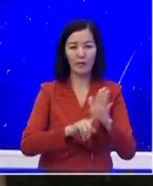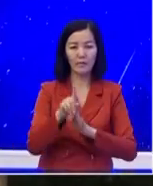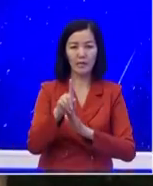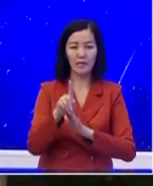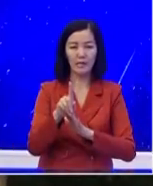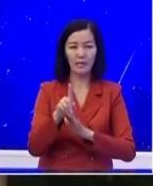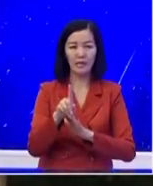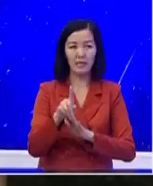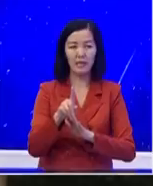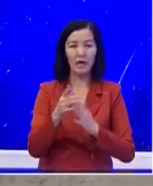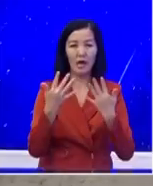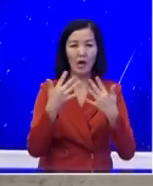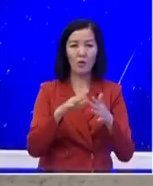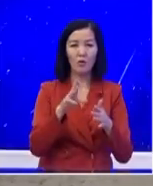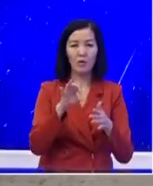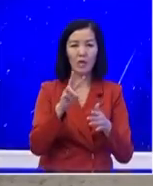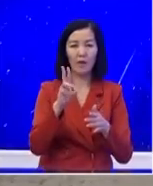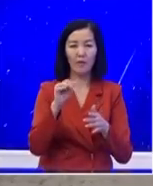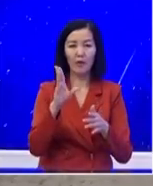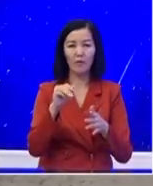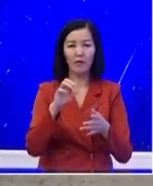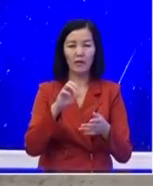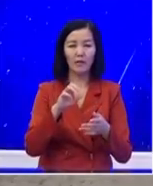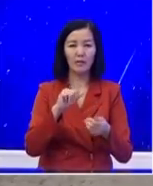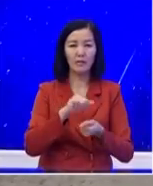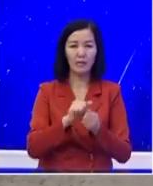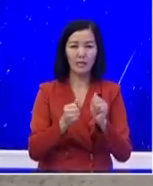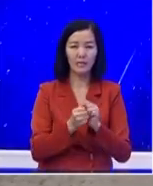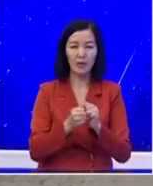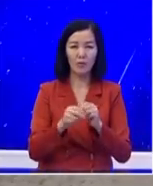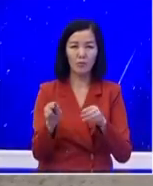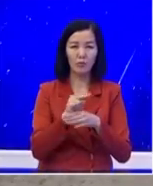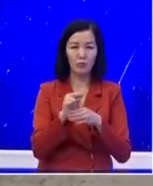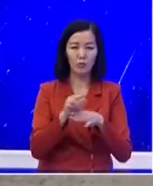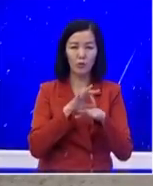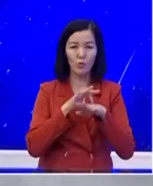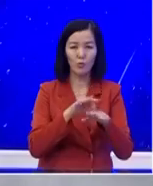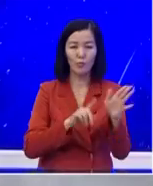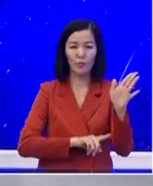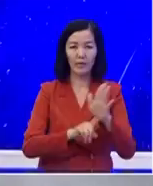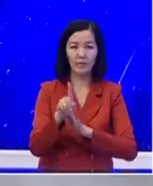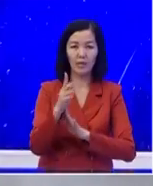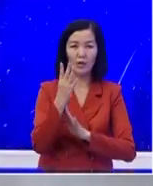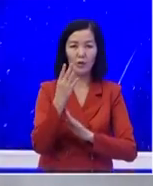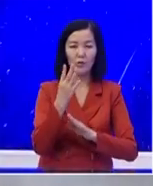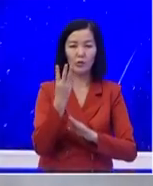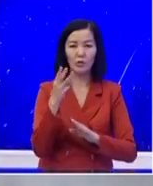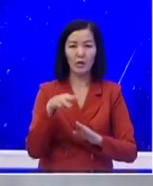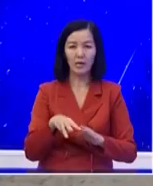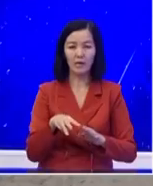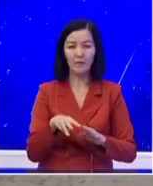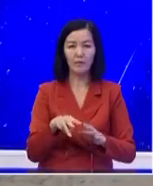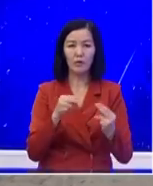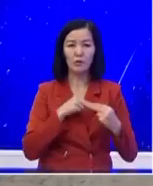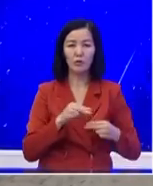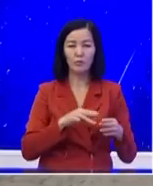Тополёк ауылында қиыршық тастар жөндеу жұмыстары басталады. Онда жасалатын жұмыс 4 шақырым. Жұмыспен